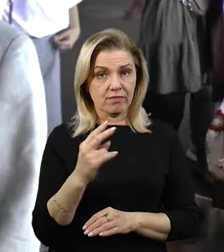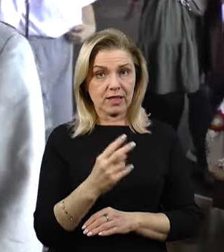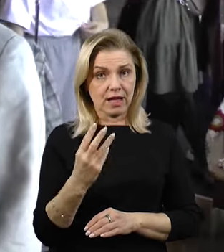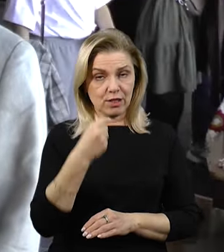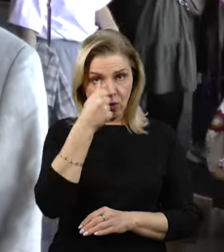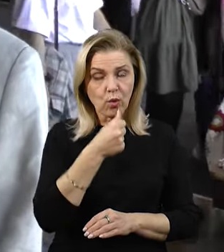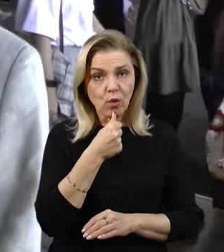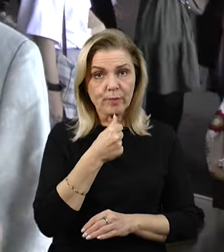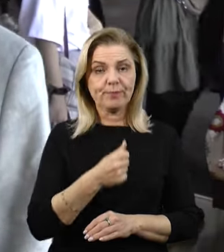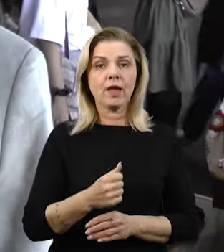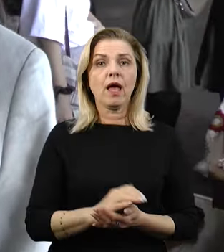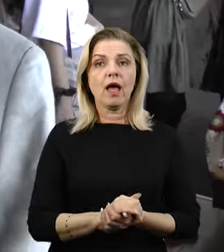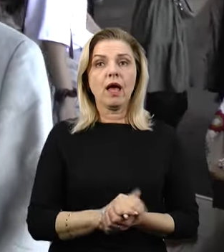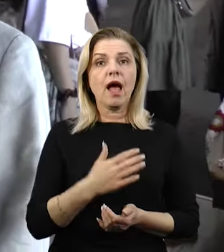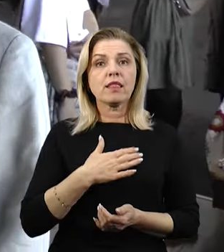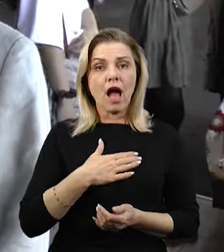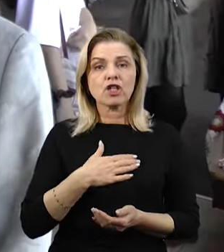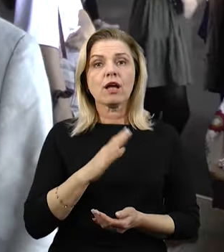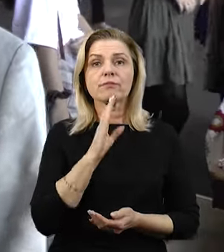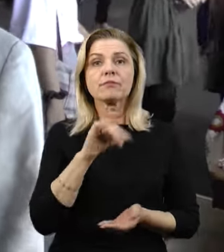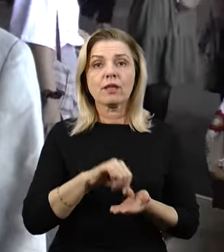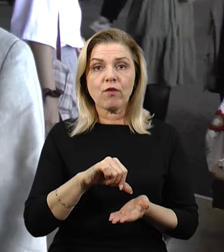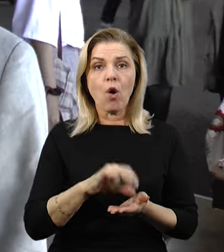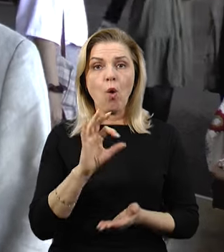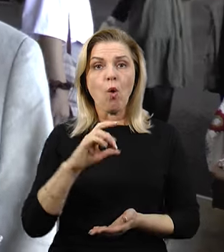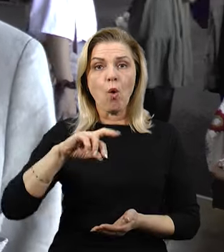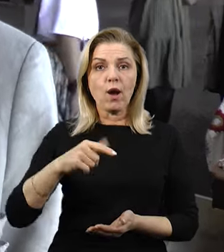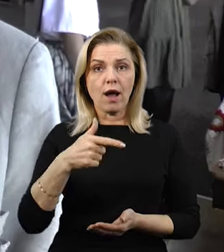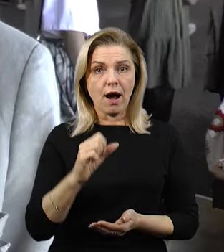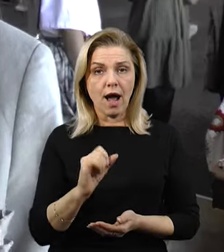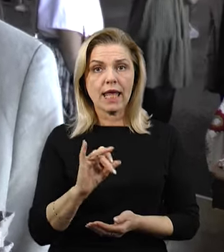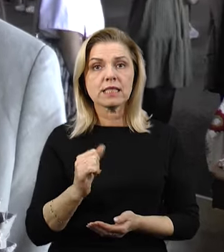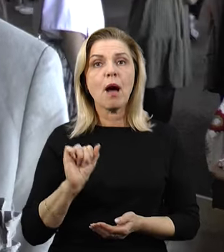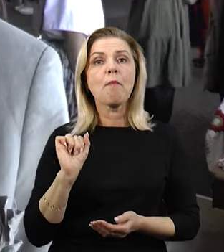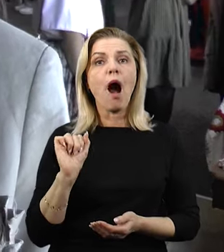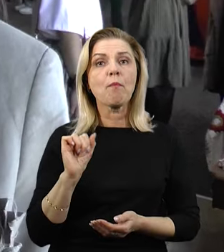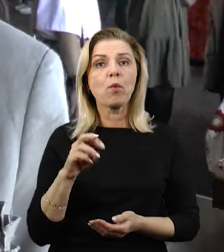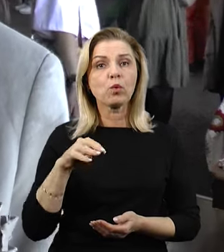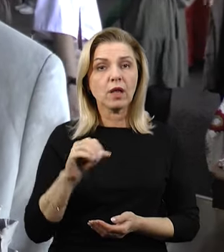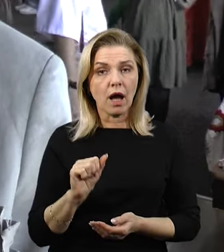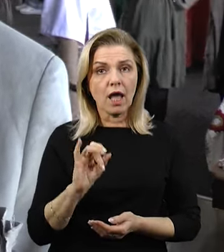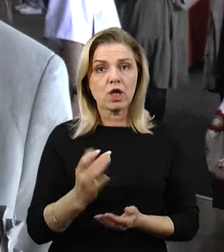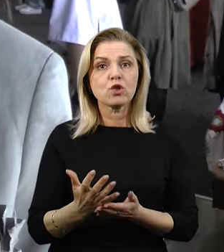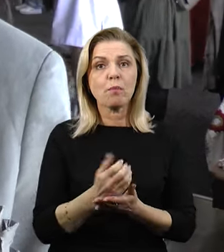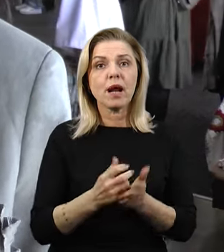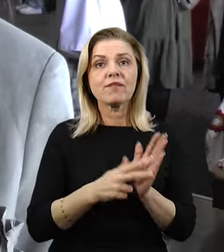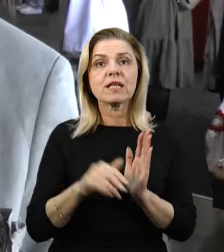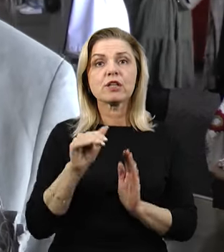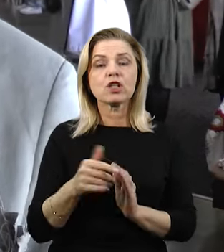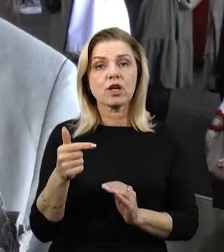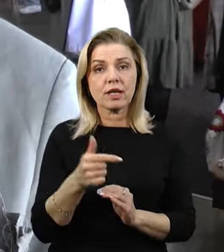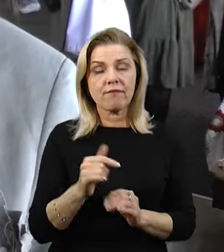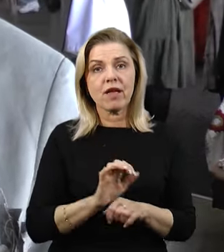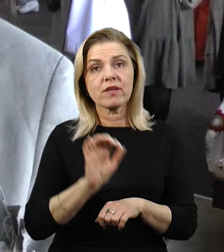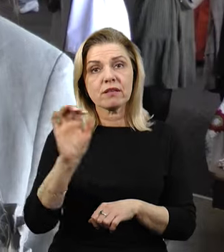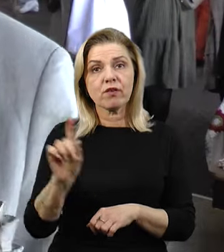Ольга. Вона медик з-під Бахмуту. Ми назбирали 70 тисяч гривень і відправили її для того, щоб вони